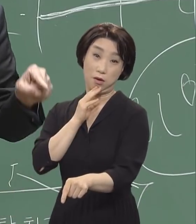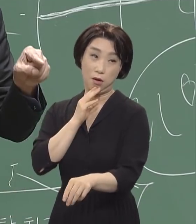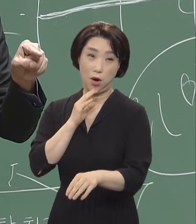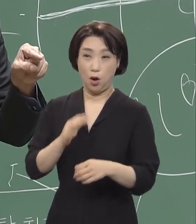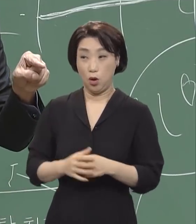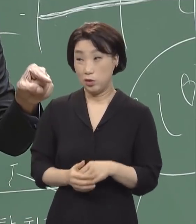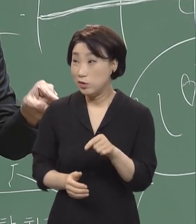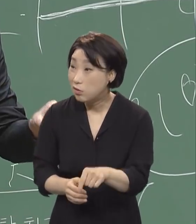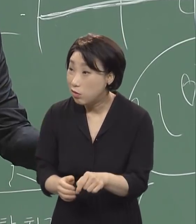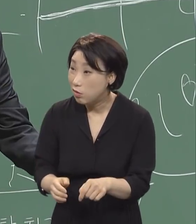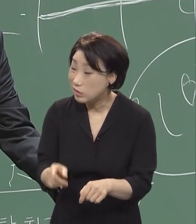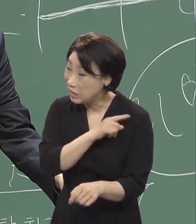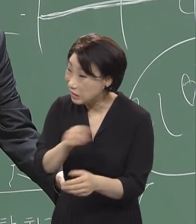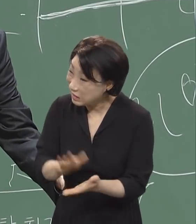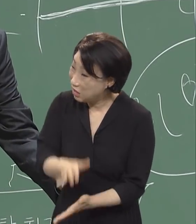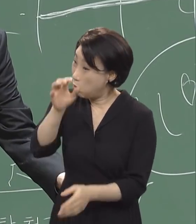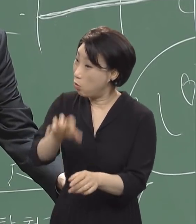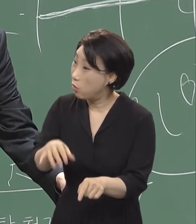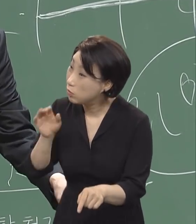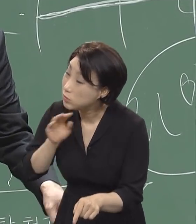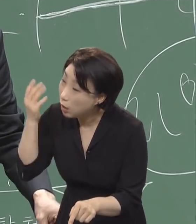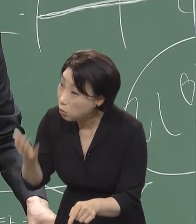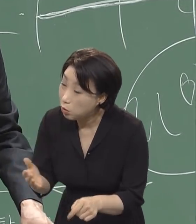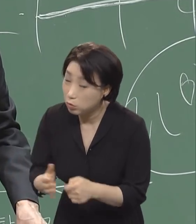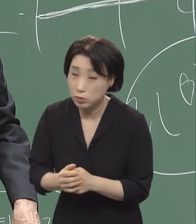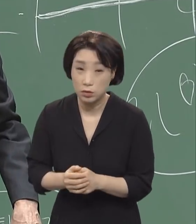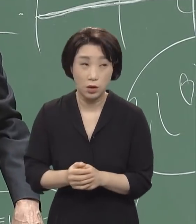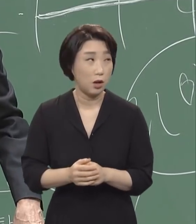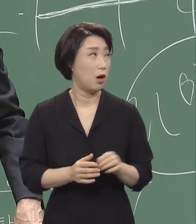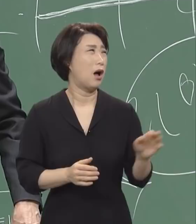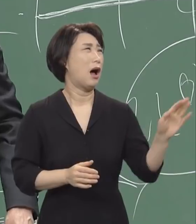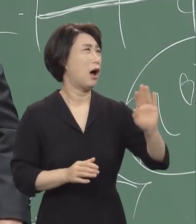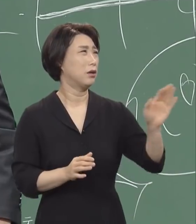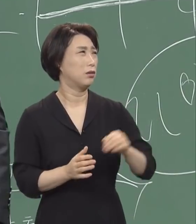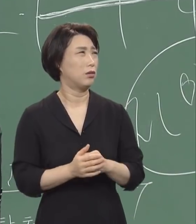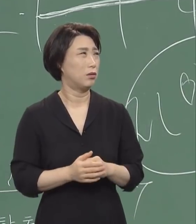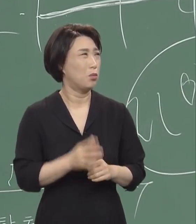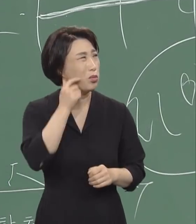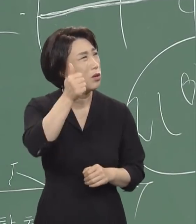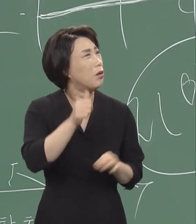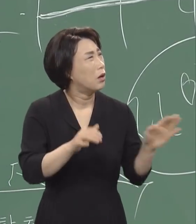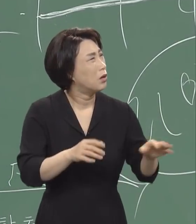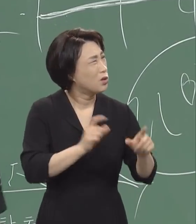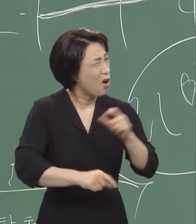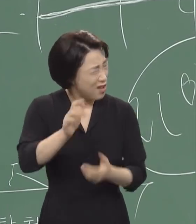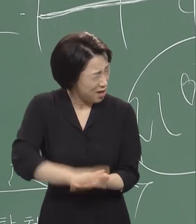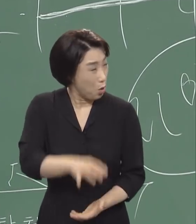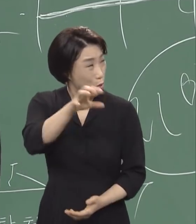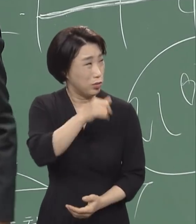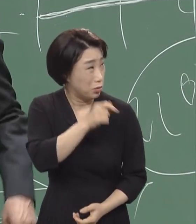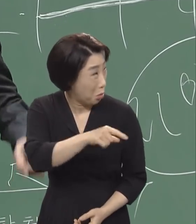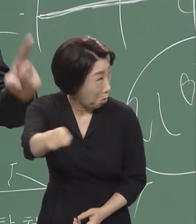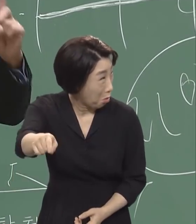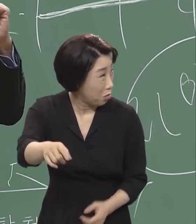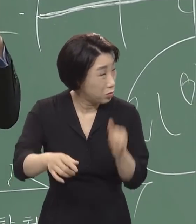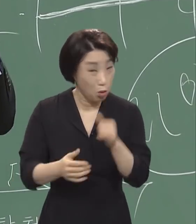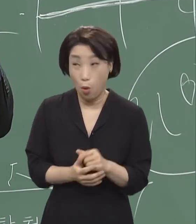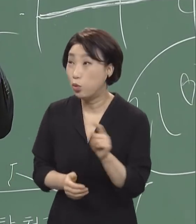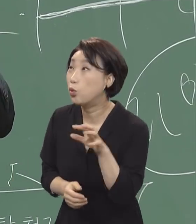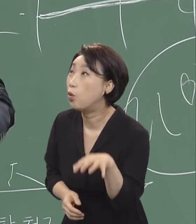여기가 제일 뜨거운 곳입니까 라고 물었더니 목사님 더 뜨거운 곳이 있습니다 어딘데요 거기 가요